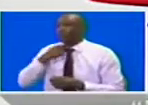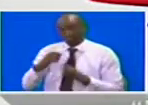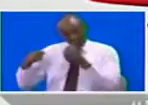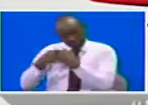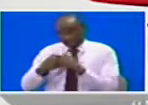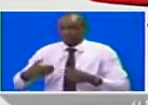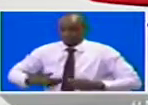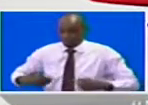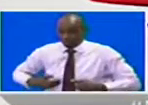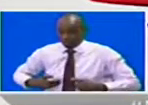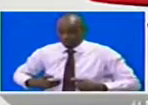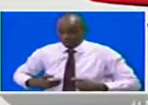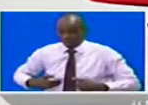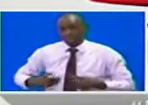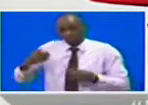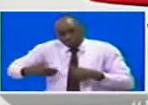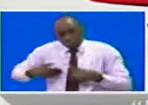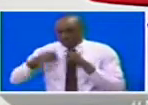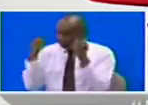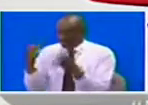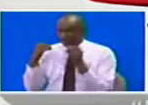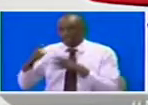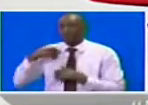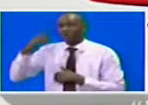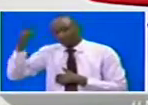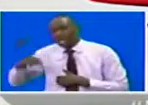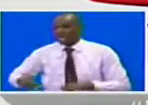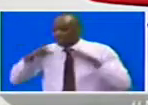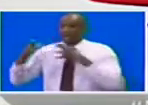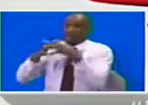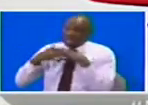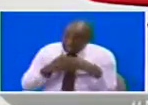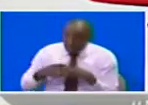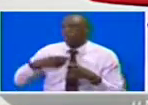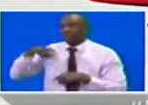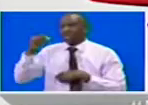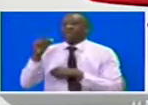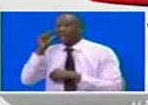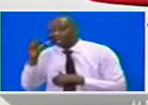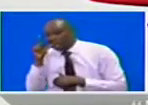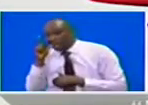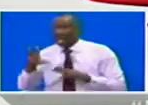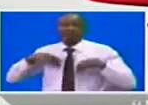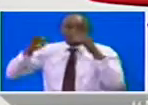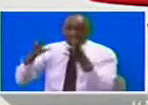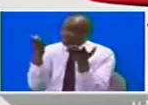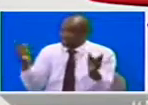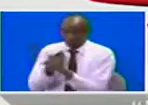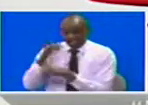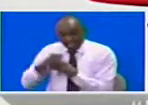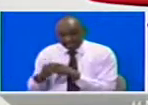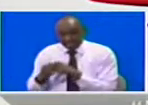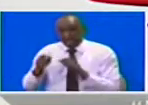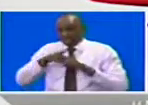changamoto. Sababu utapata kila kijana ana ndoto ya kuishi Marekani, Uingereza, Australia. Unapata